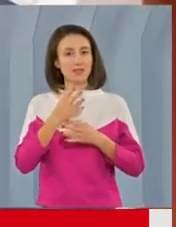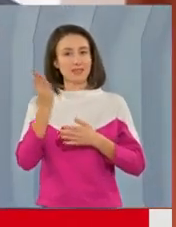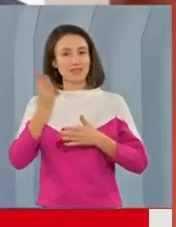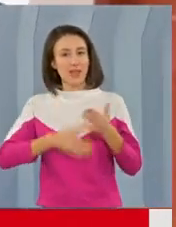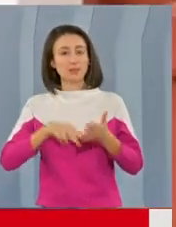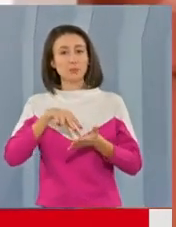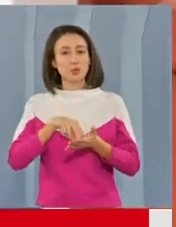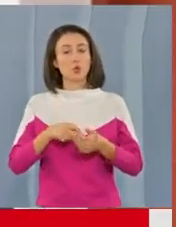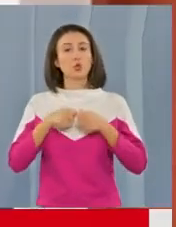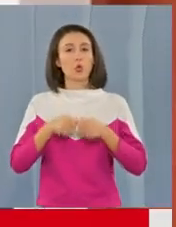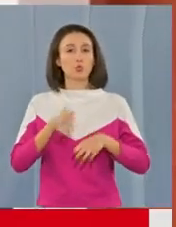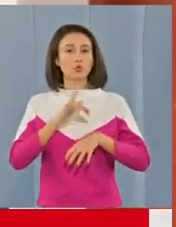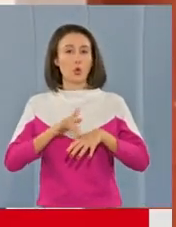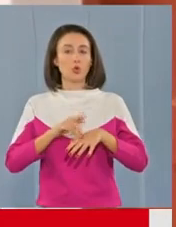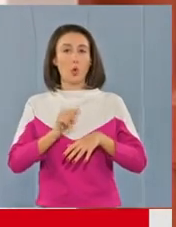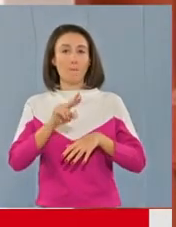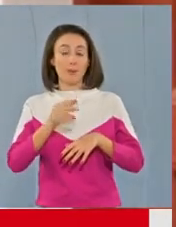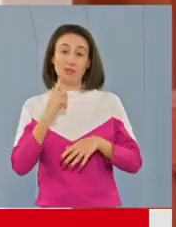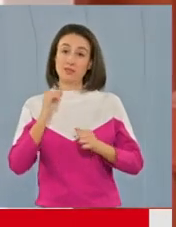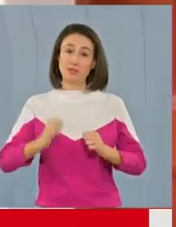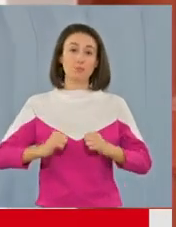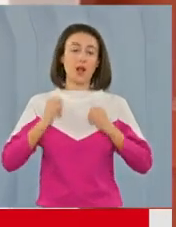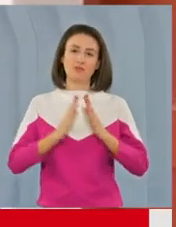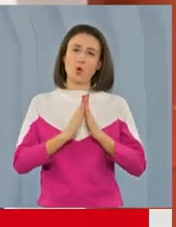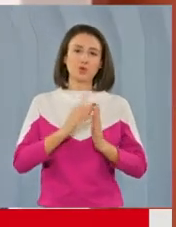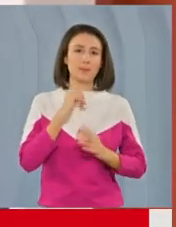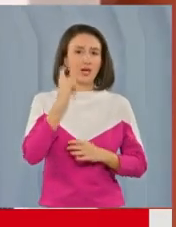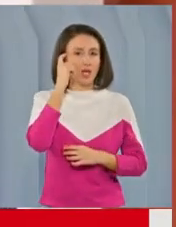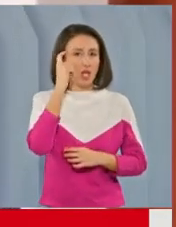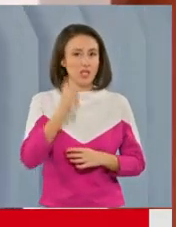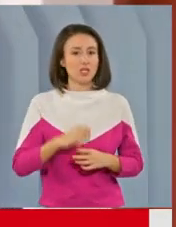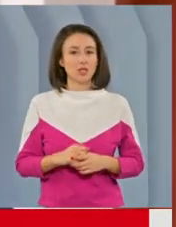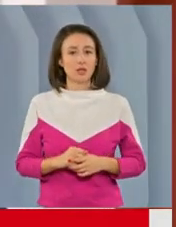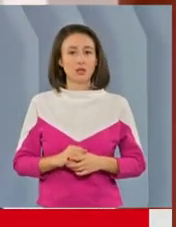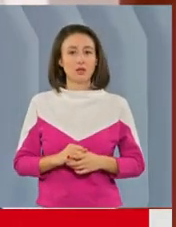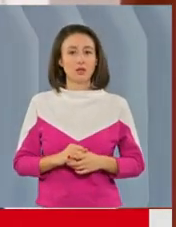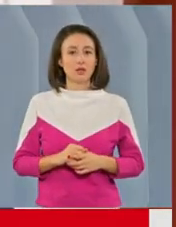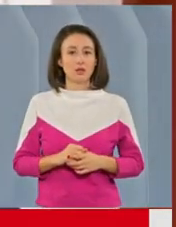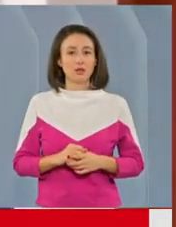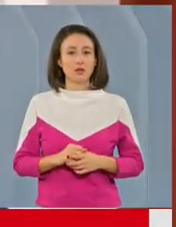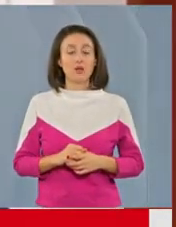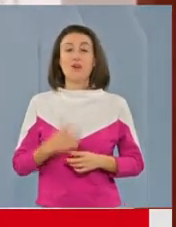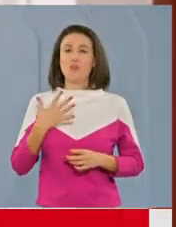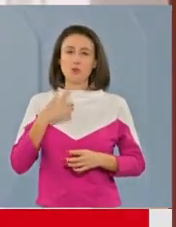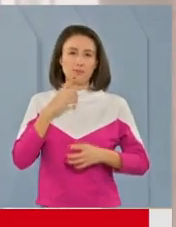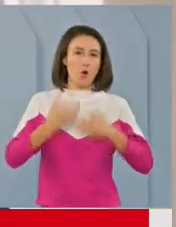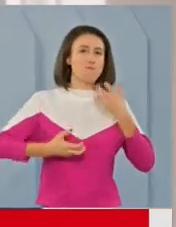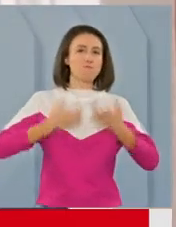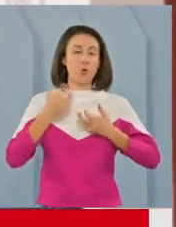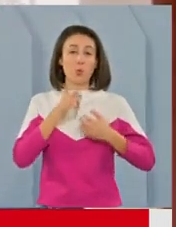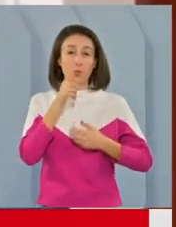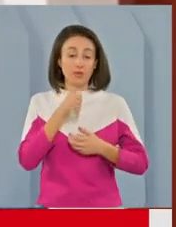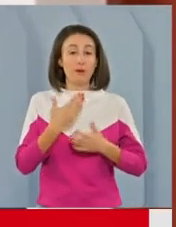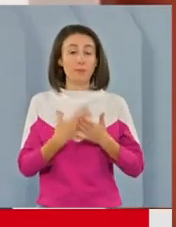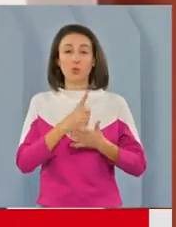de domnul doctor Oprea. Că sunt disperat, vă rog să mă credeți. Sunt disperat. Îmi vine să iau un bidon de benzină să-mi dau foc undeva